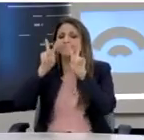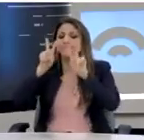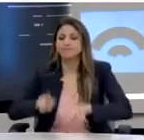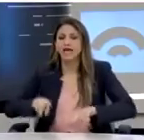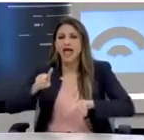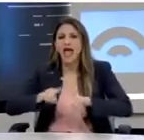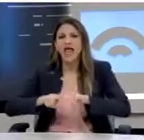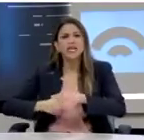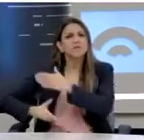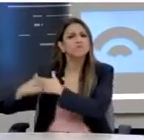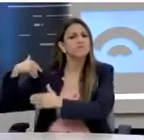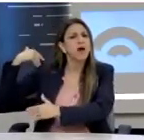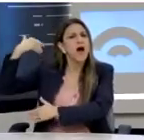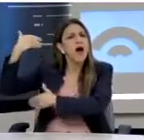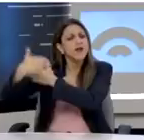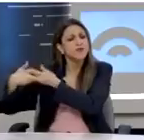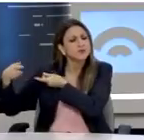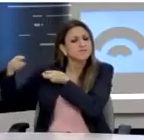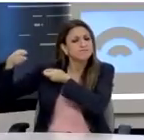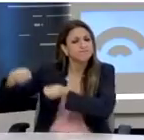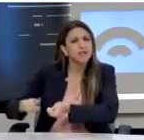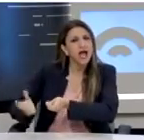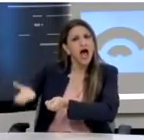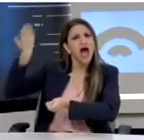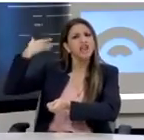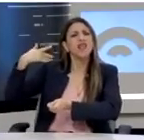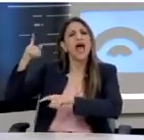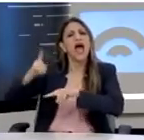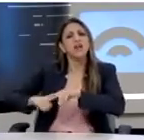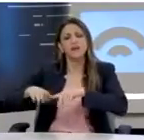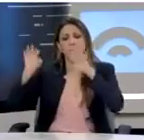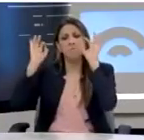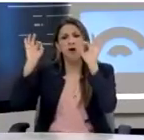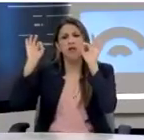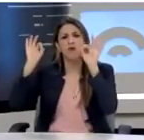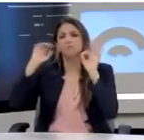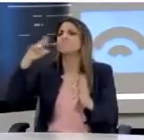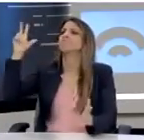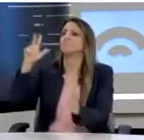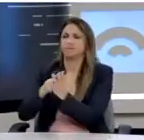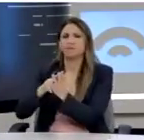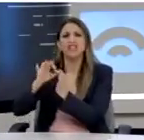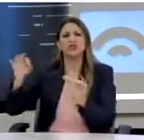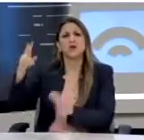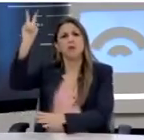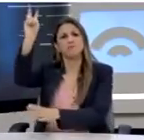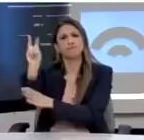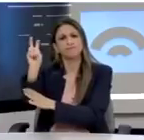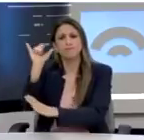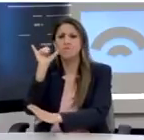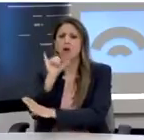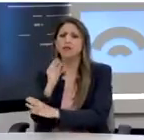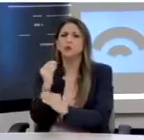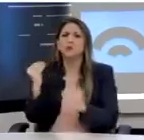παράδοση και η ιστορική κληρονομιά της αρχαίας ελληνικής Μακεδονίας με τον πιο σαφή, με τον πιο νομικά δεσμευτικό τρόπο.